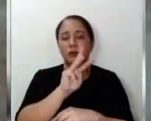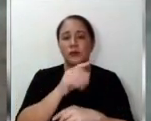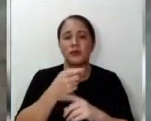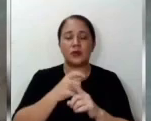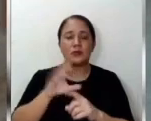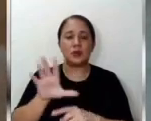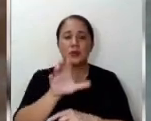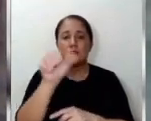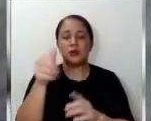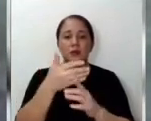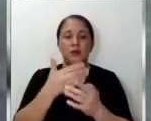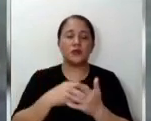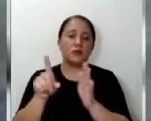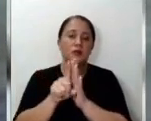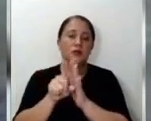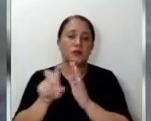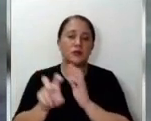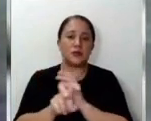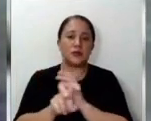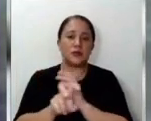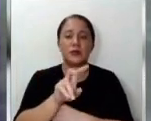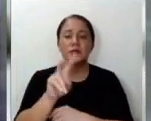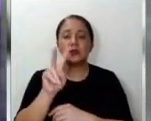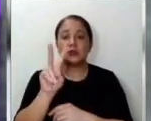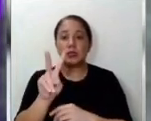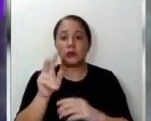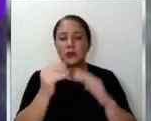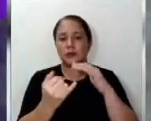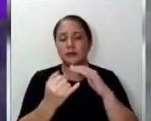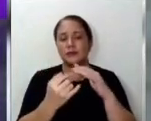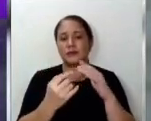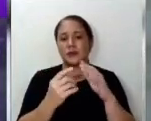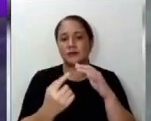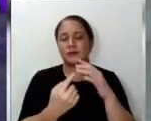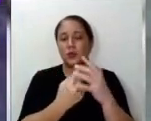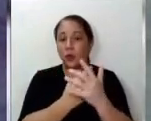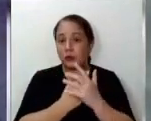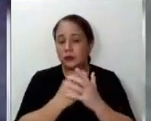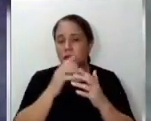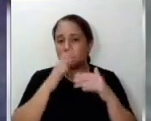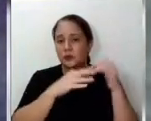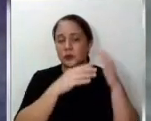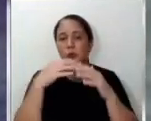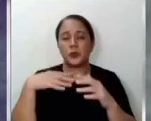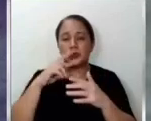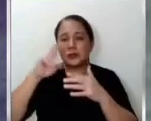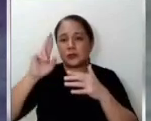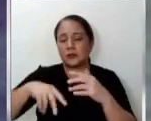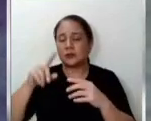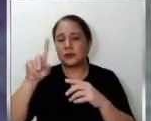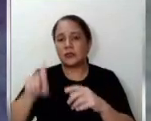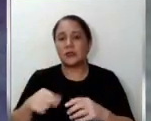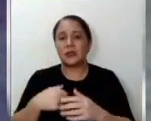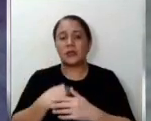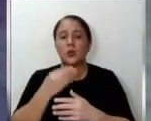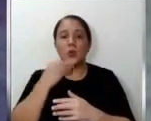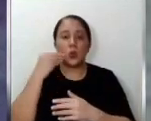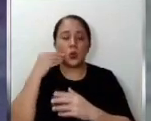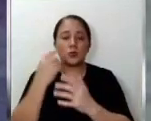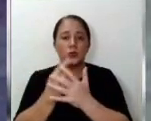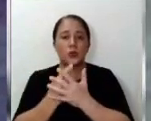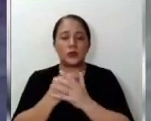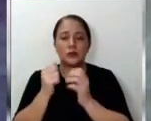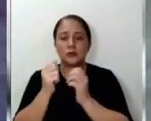travel ban. 2 ang nasa quarantine facility at hinihintay ang resulta ng COVID test. 2 rin ang nasa home quarantine na kapwa negatibo